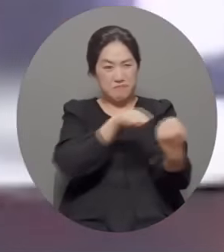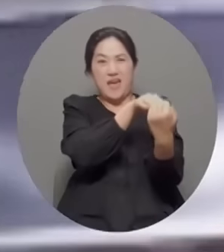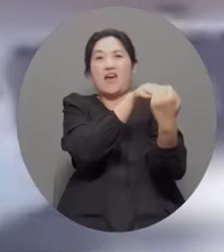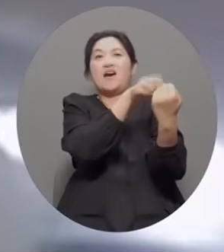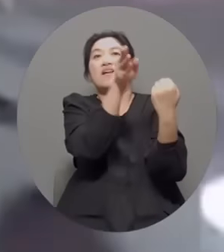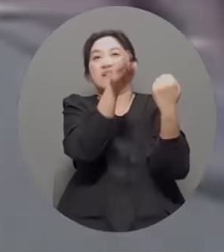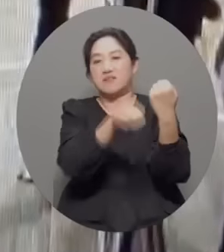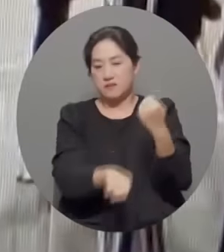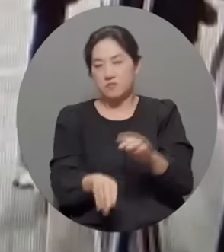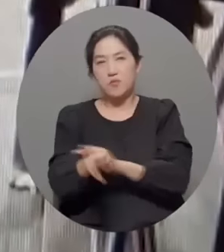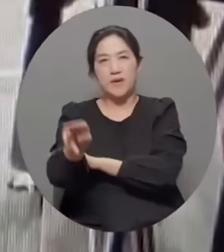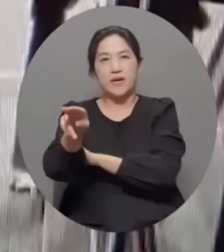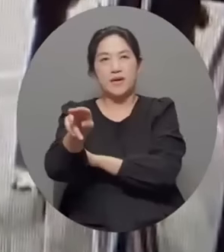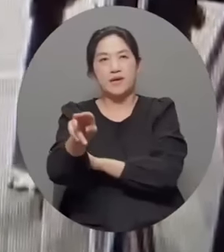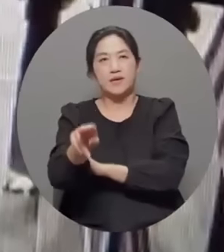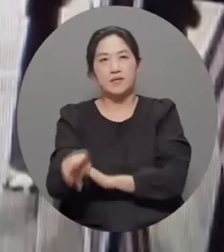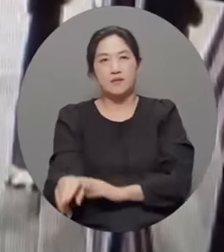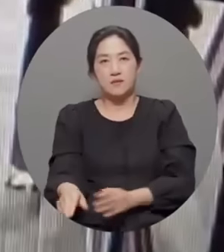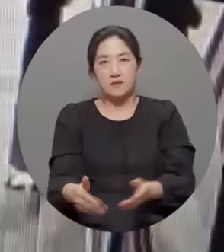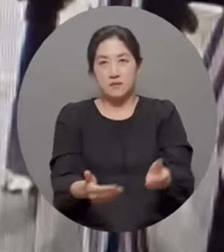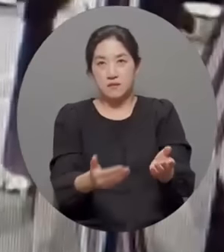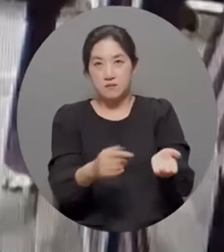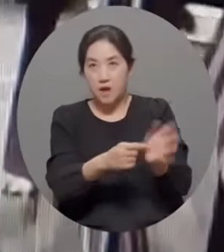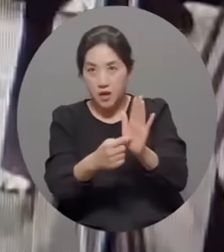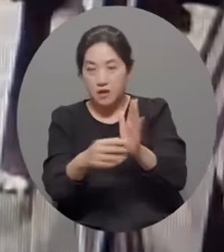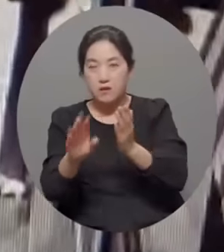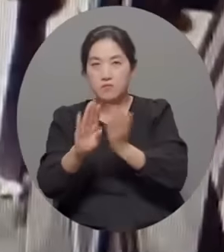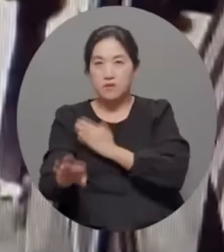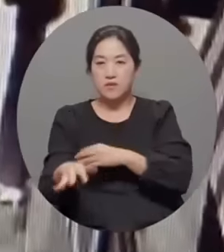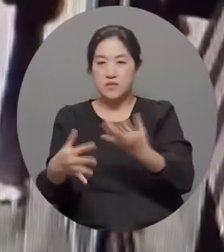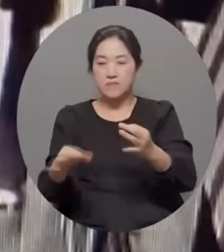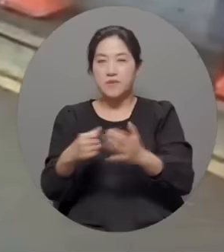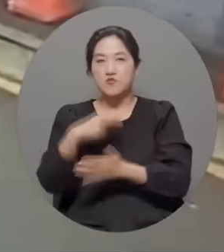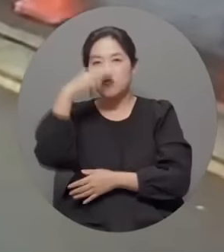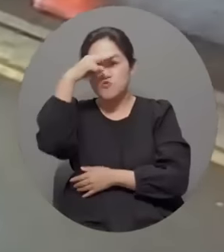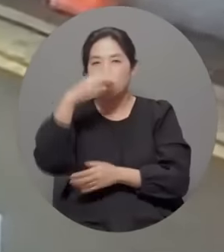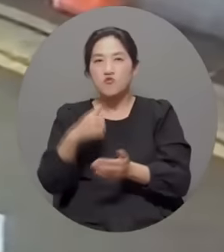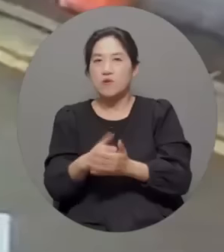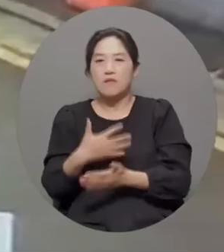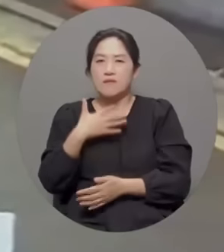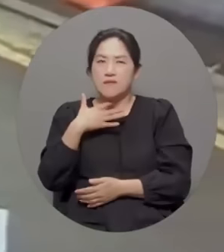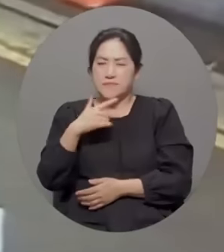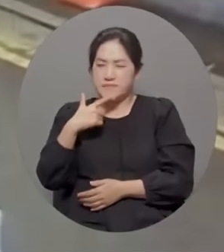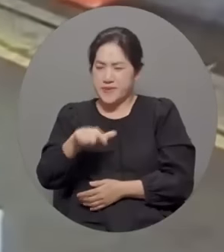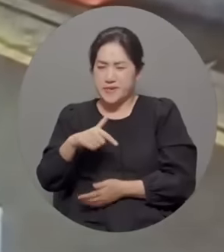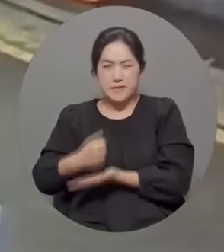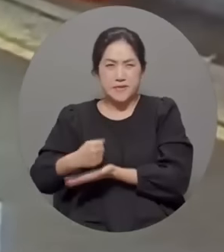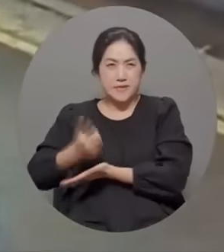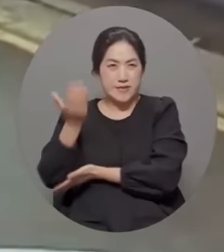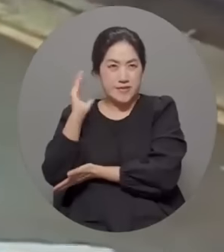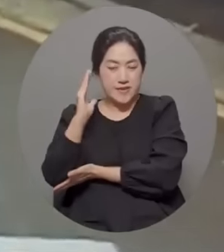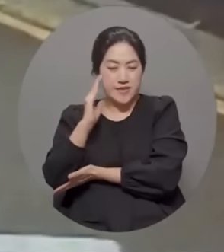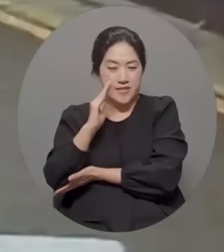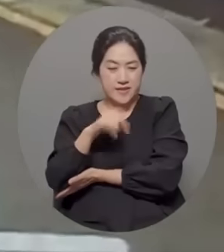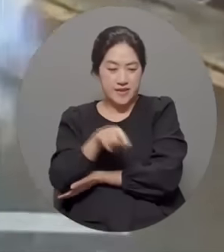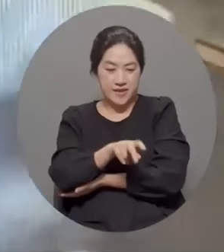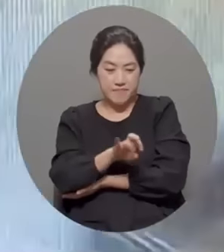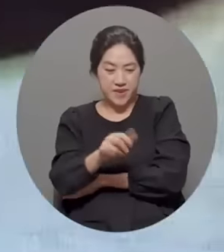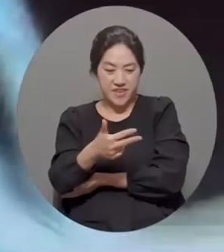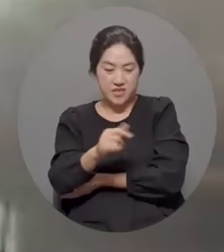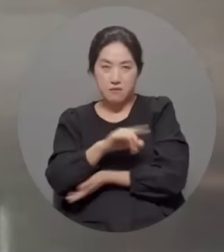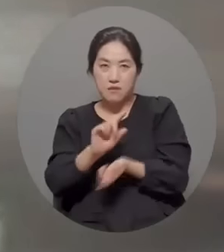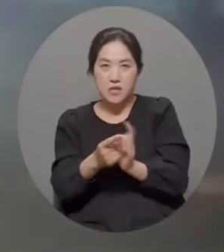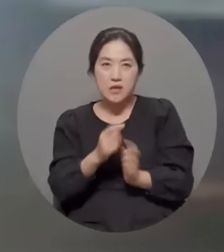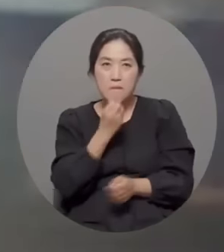받습니다. 사고 사실이 알려진 후 김 씨 측은 음주운전 사실을 강하게 부인했고 매니저가 대신 자수하는